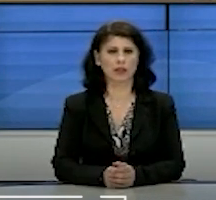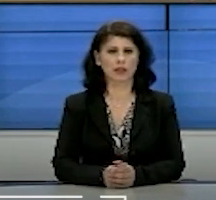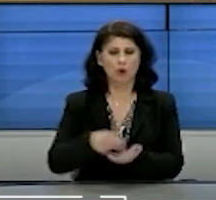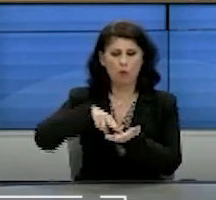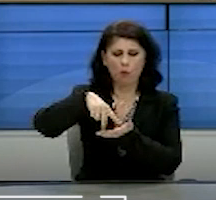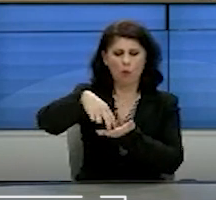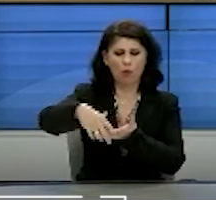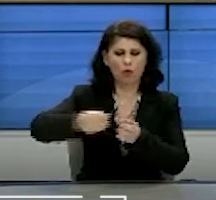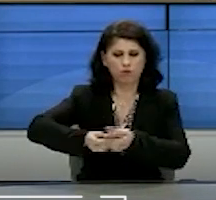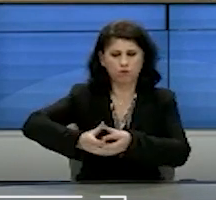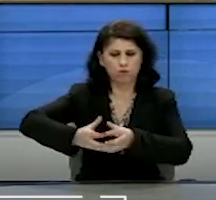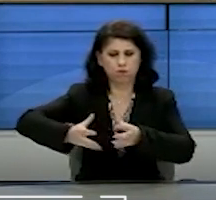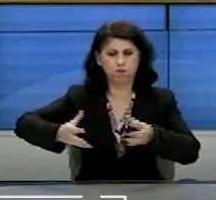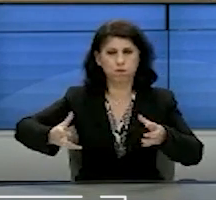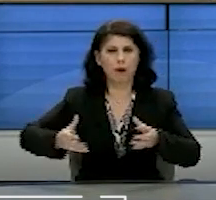πόδια,